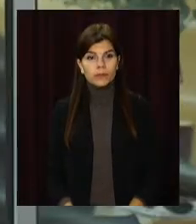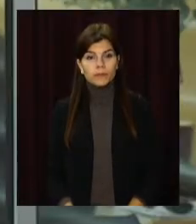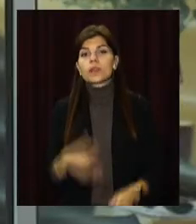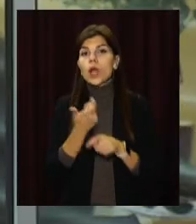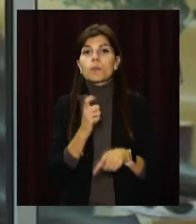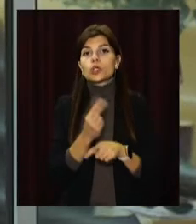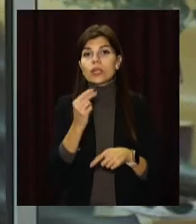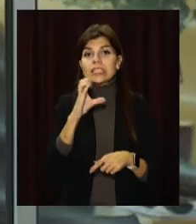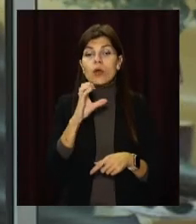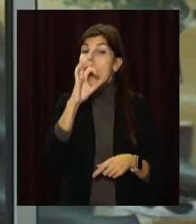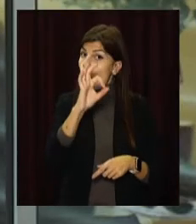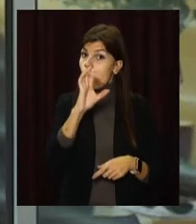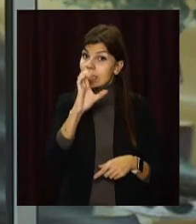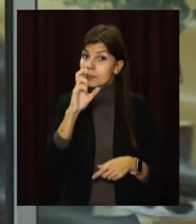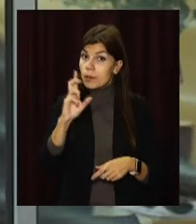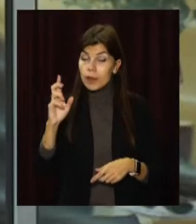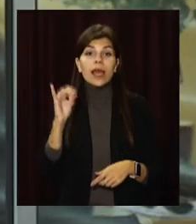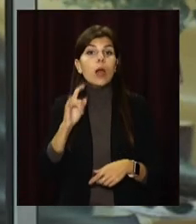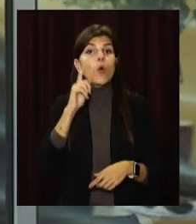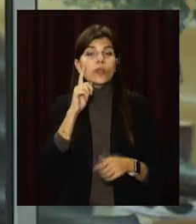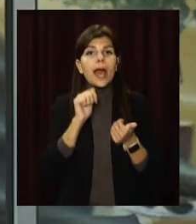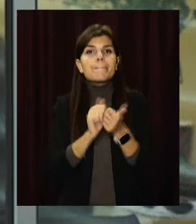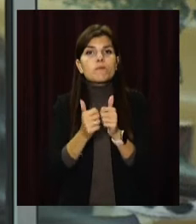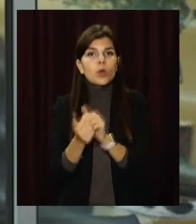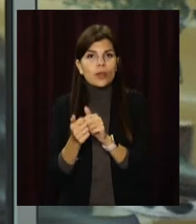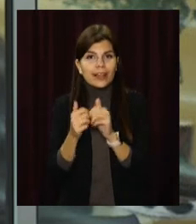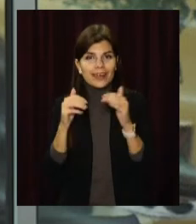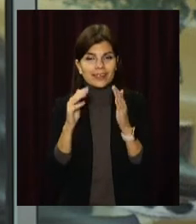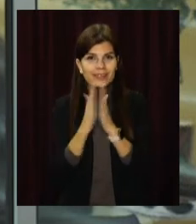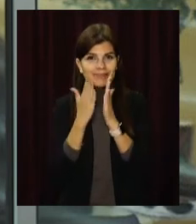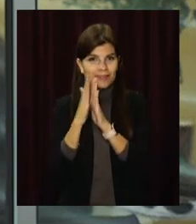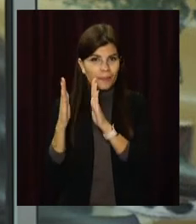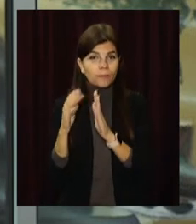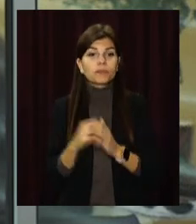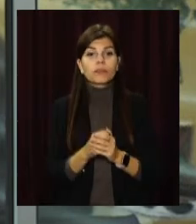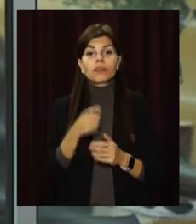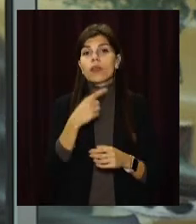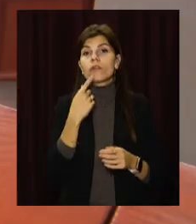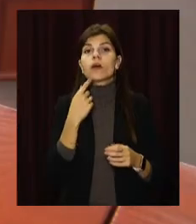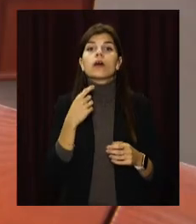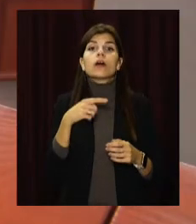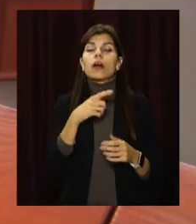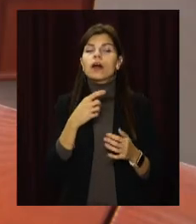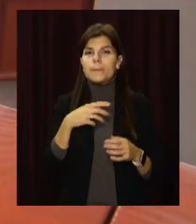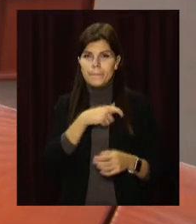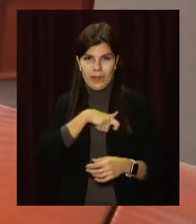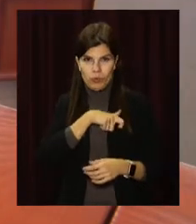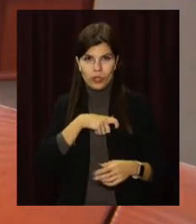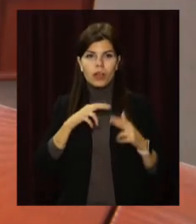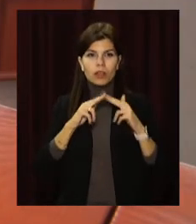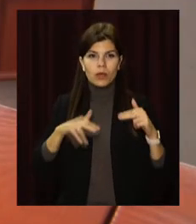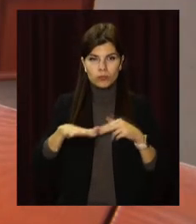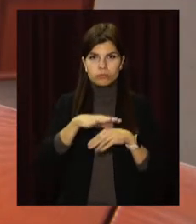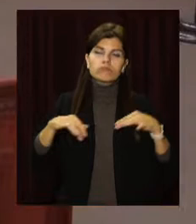Більше грошей ОСББ та молодим бібліотекарям. Відповідні програми ухвалили депутати Дніпровської міськради на 10-й сесії. Тож